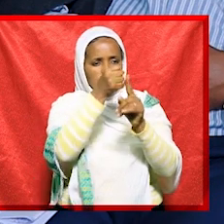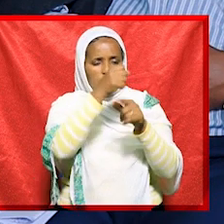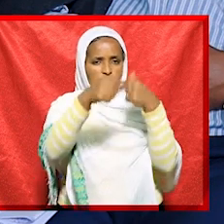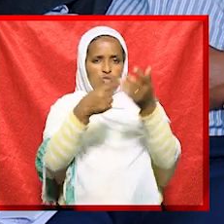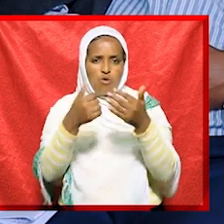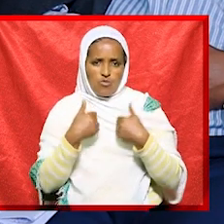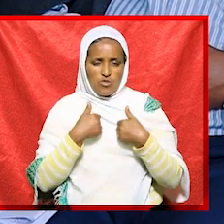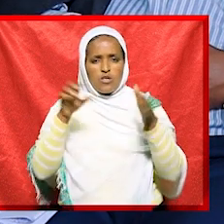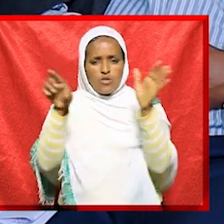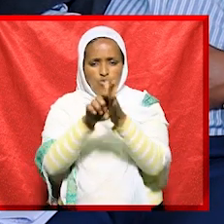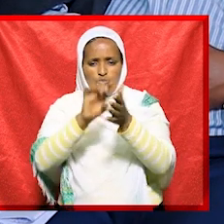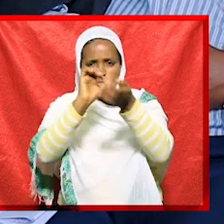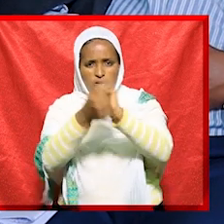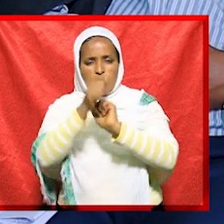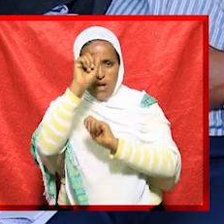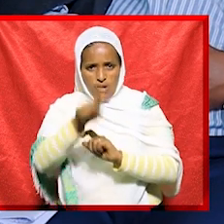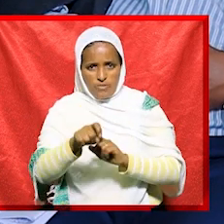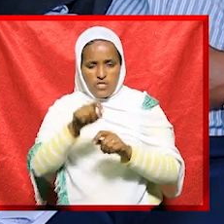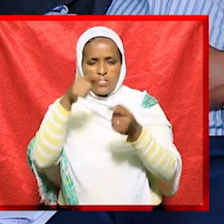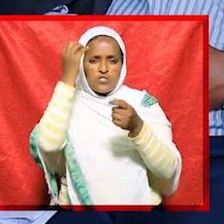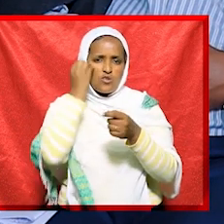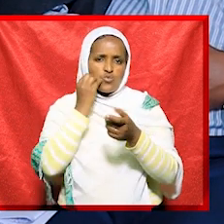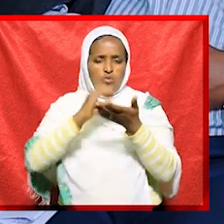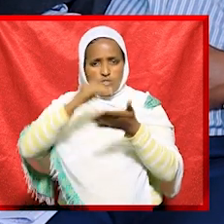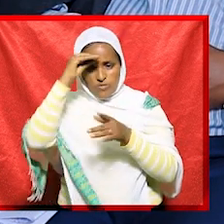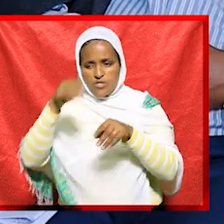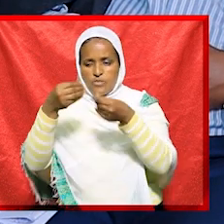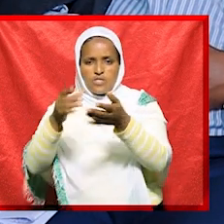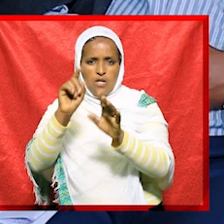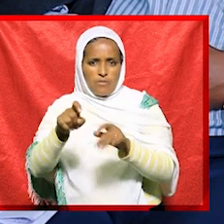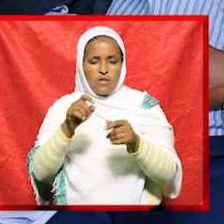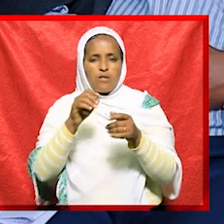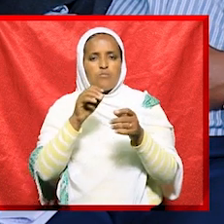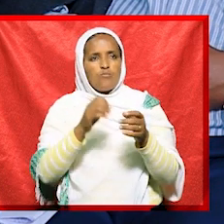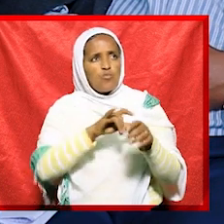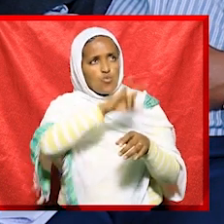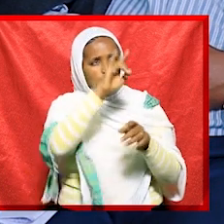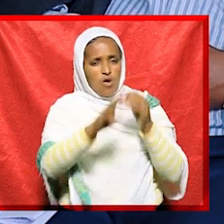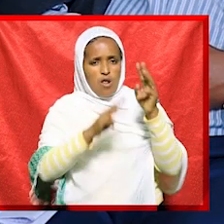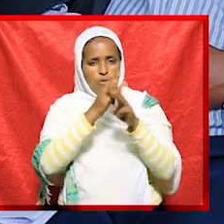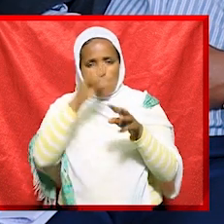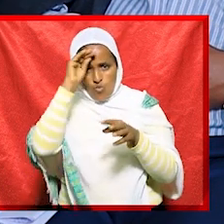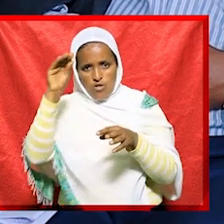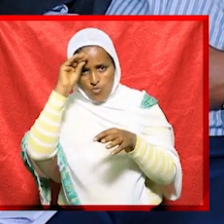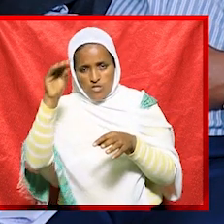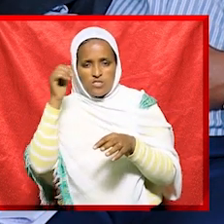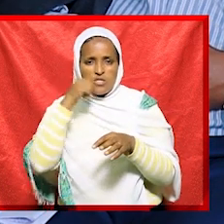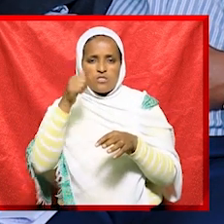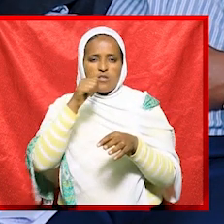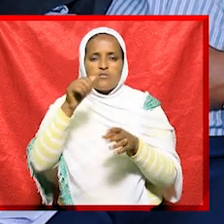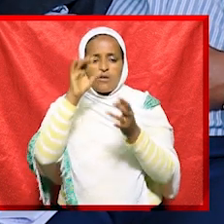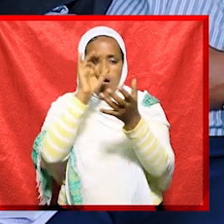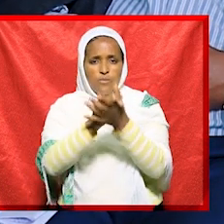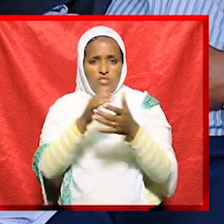እየሄዱ ያሉትና ህጉ መቀየር አለበት። ስነ ጾታ ትምህርት መሰጠት አለበት። ለምሳሌ በውጭ ዓለም ወንድና ወንድ፣ ሴትና ሴት፣ ወንድና